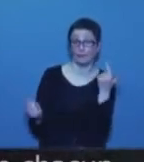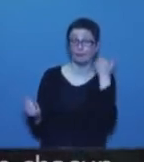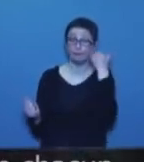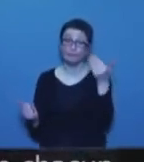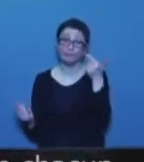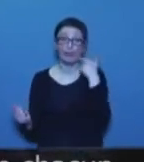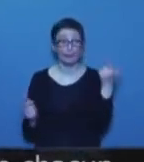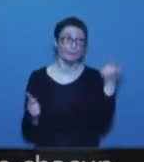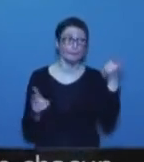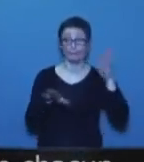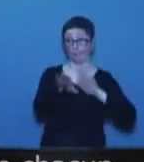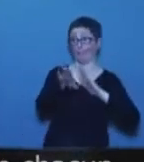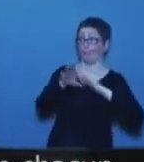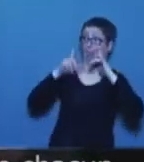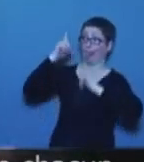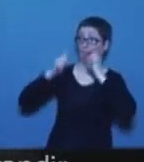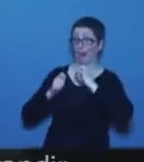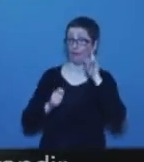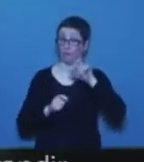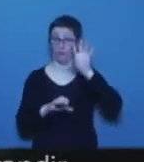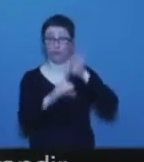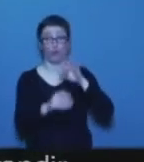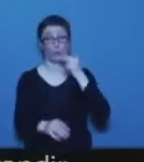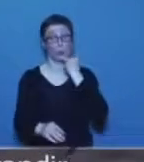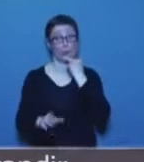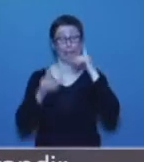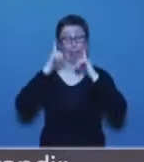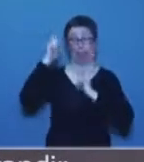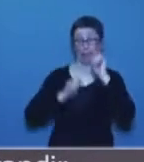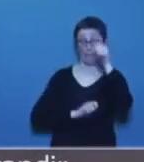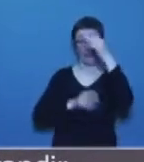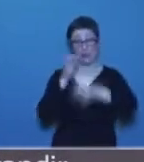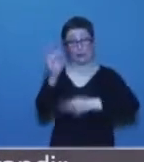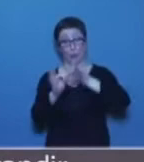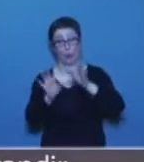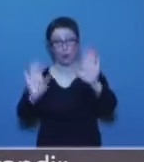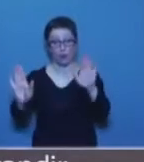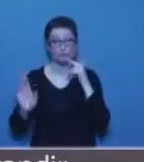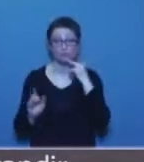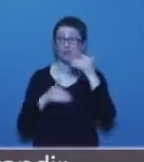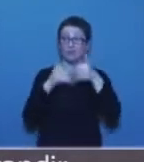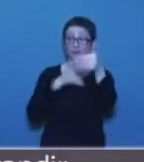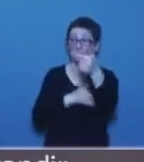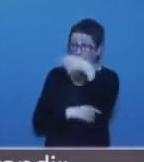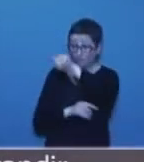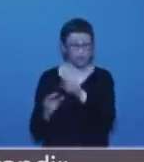musique du vote utile, après, hein, bon, ben on recommencera, quoi. Qu'est-ce que vous voulez,